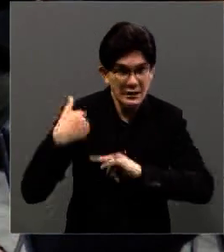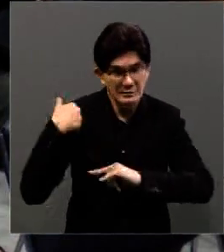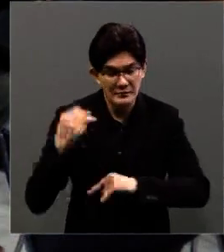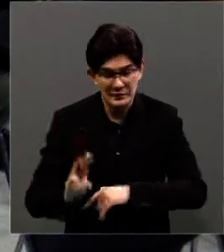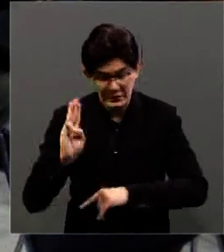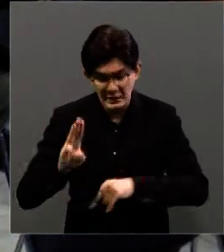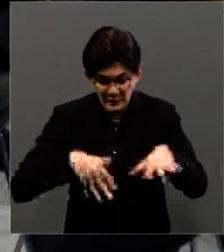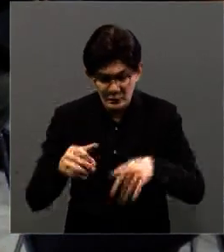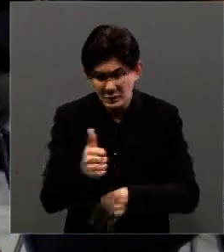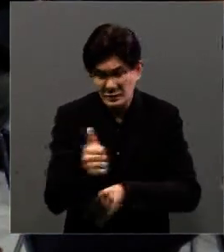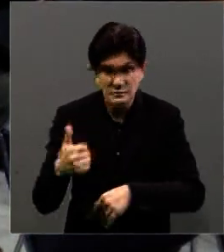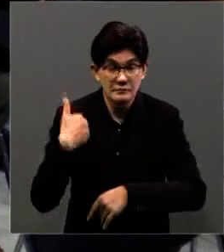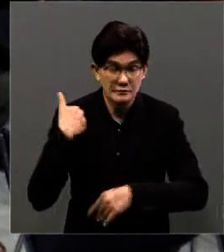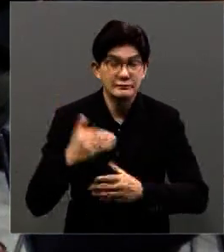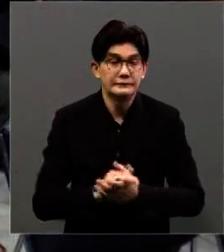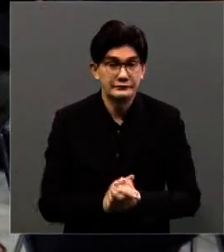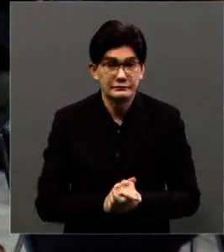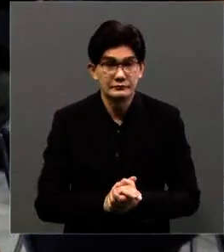ไว้กับประชาชนครับ